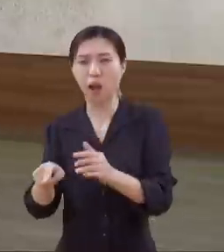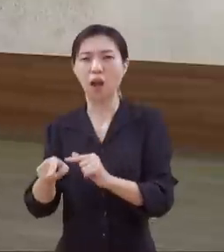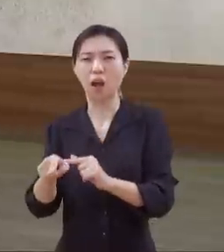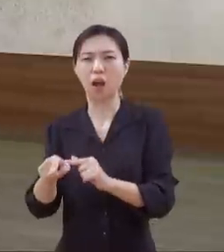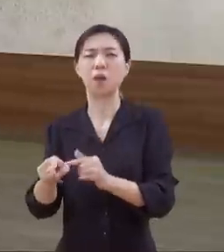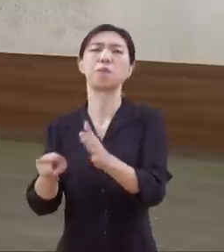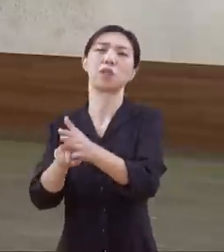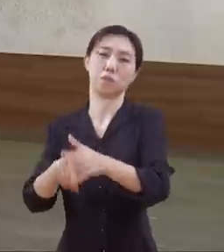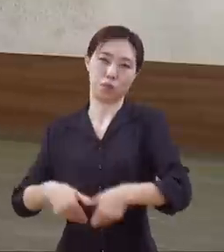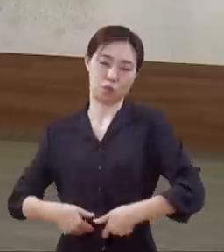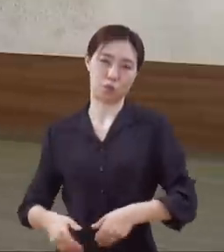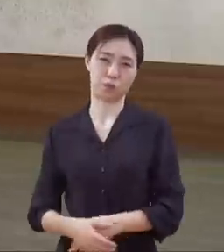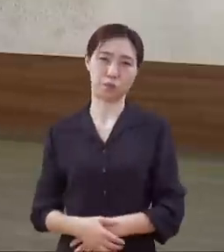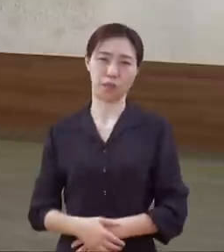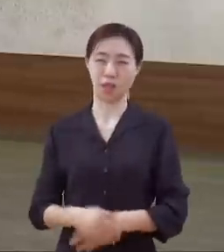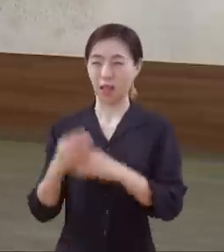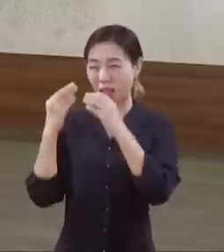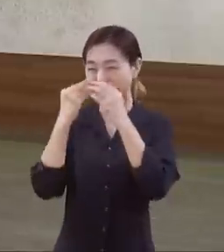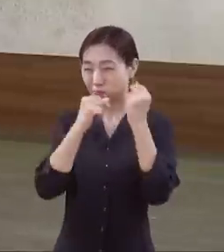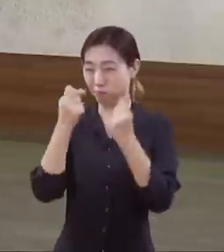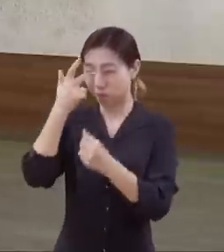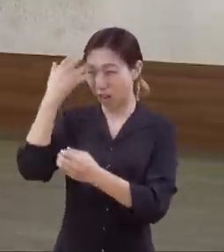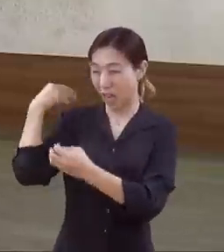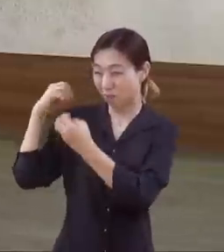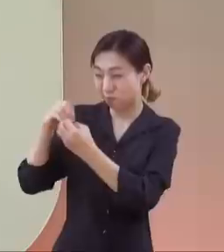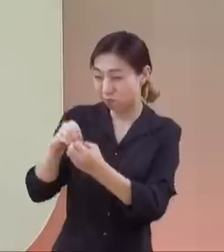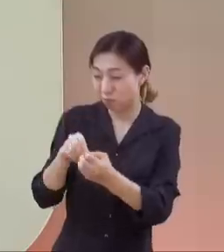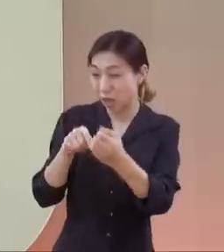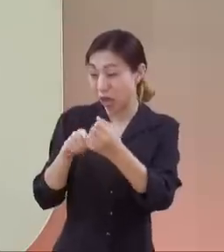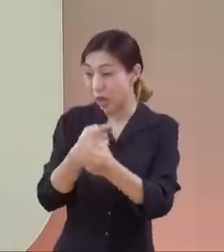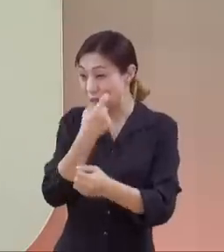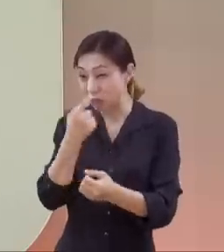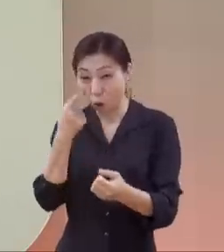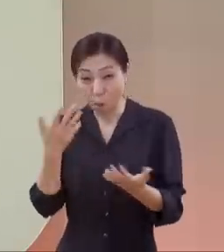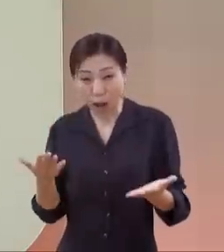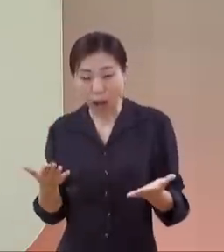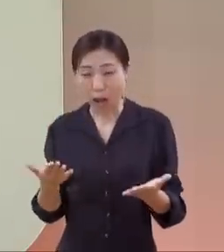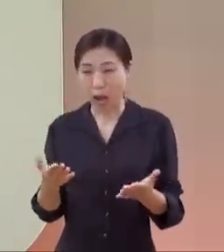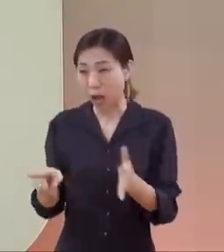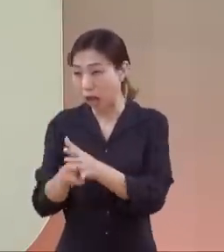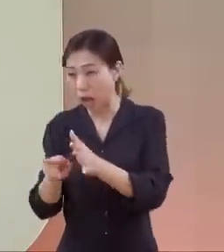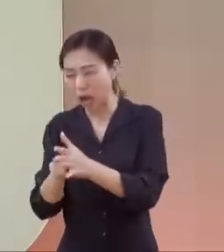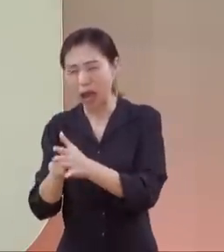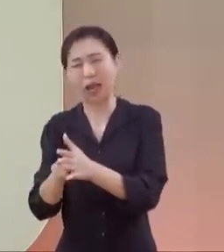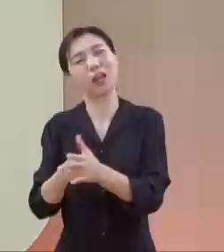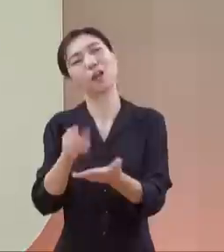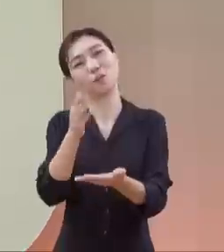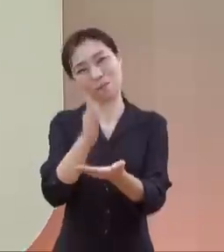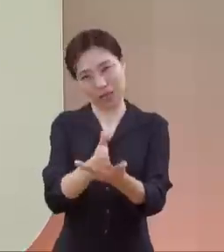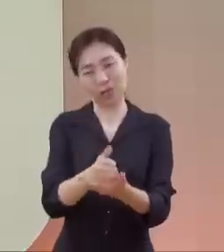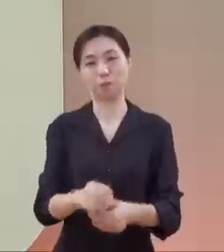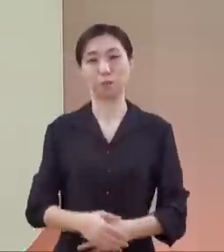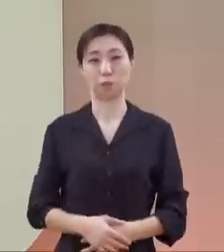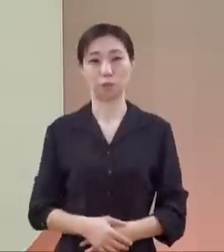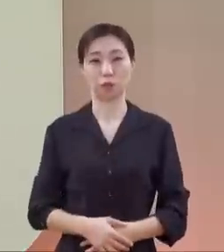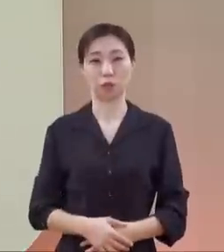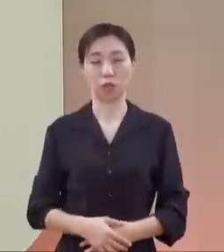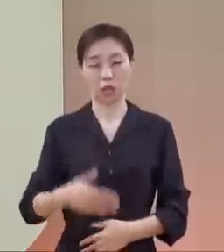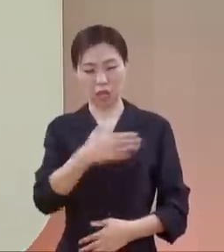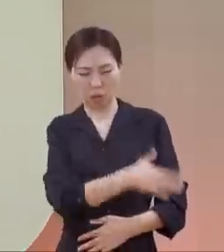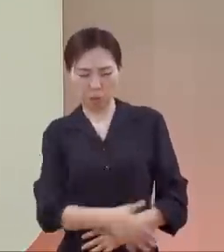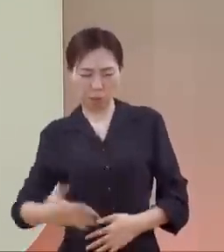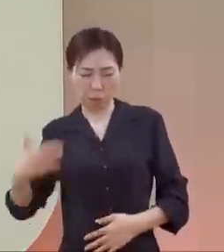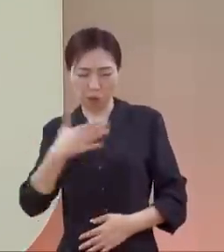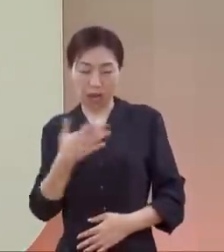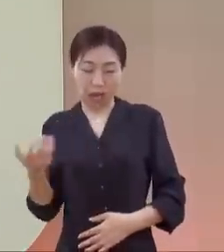제가 늘 우리 불 여러분들께 말씀드리죠 몸이 아플 때는 병원에 가야 된다 진로는